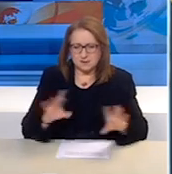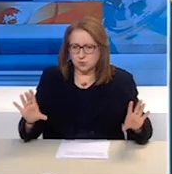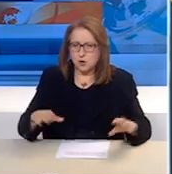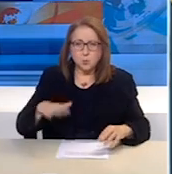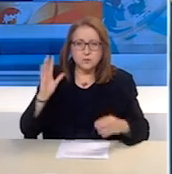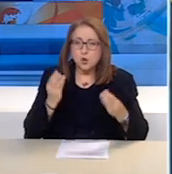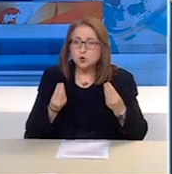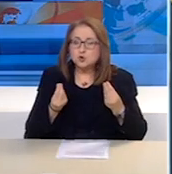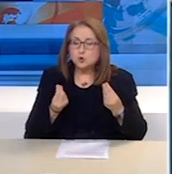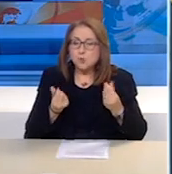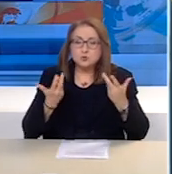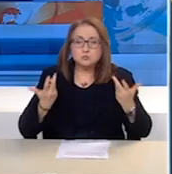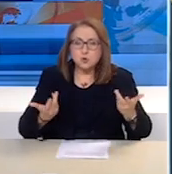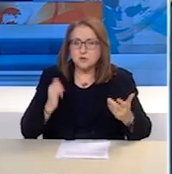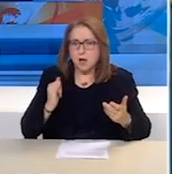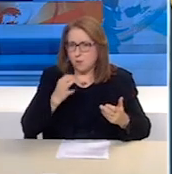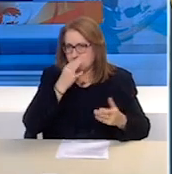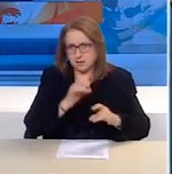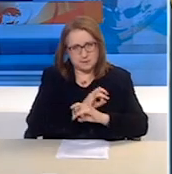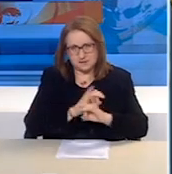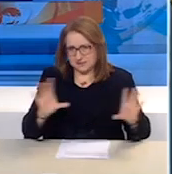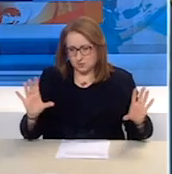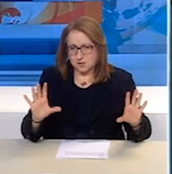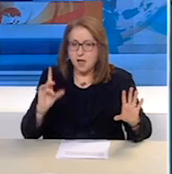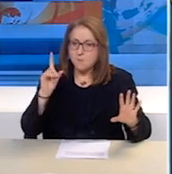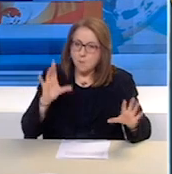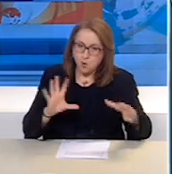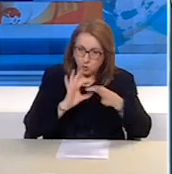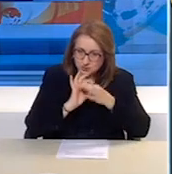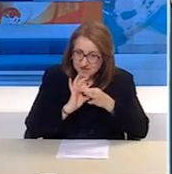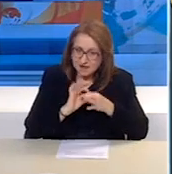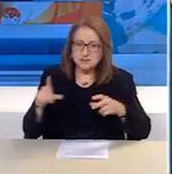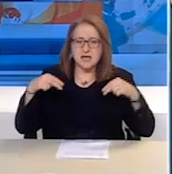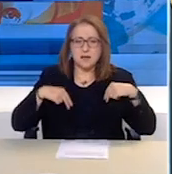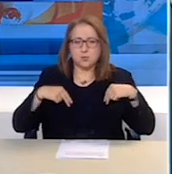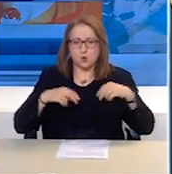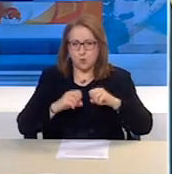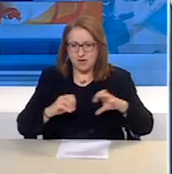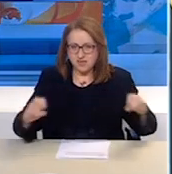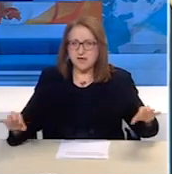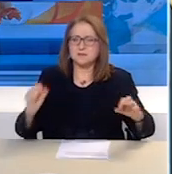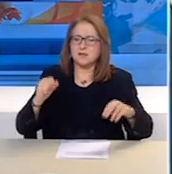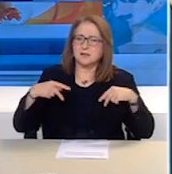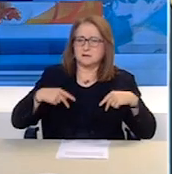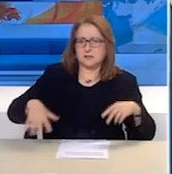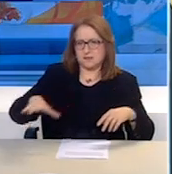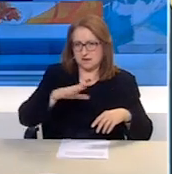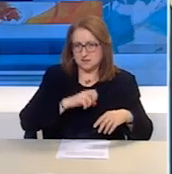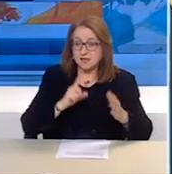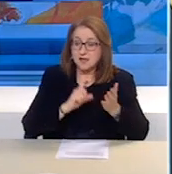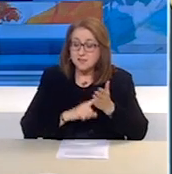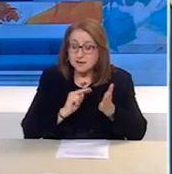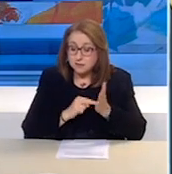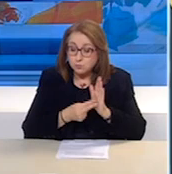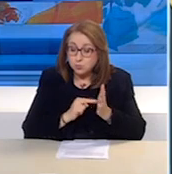λειτουργήσει αυτή η σταδιακή επάνωση, το οποίο βέβαια θα γίνει σε συνεργασία και με το Υπουργείο Παιδείας και την Πολιτεία. Θέλει λοιπόν πολύ προσοχή, θέλει πολύ μέρημνα για πολλά από